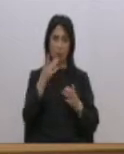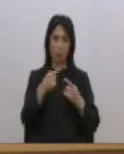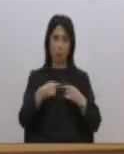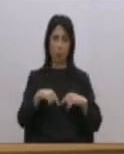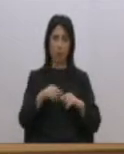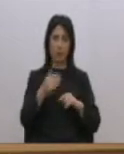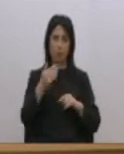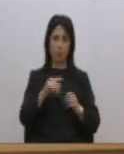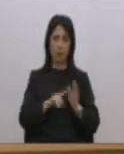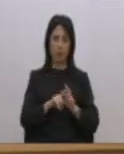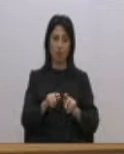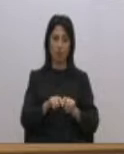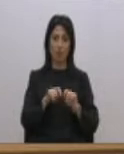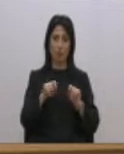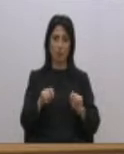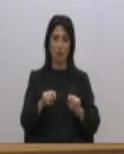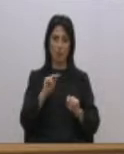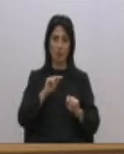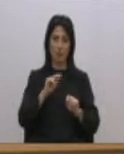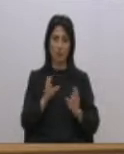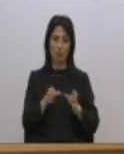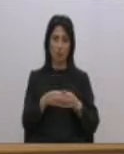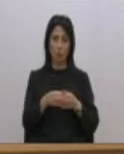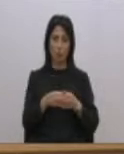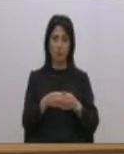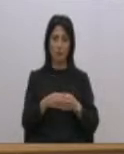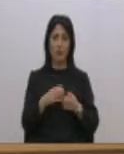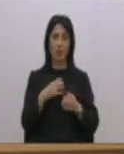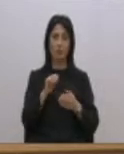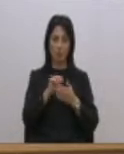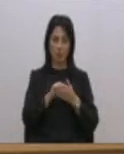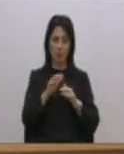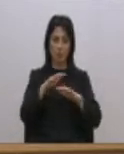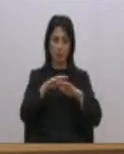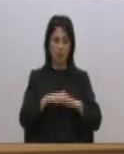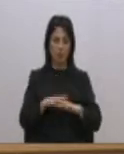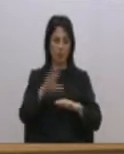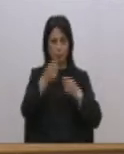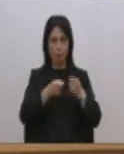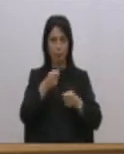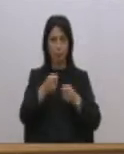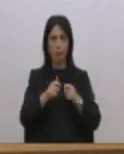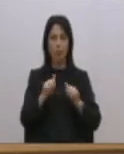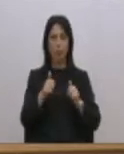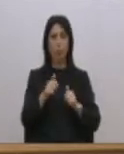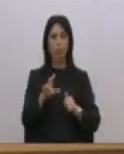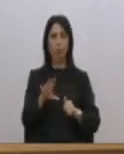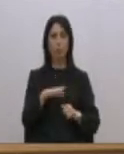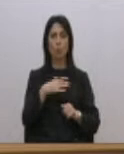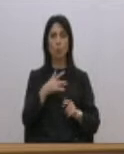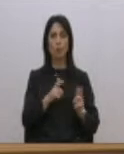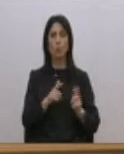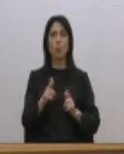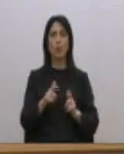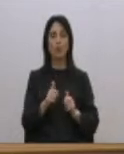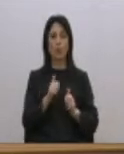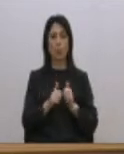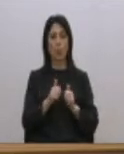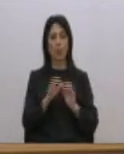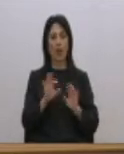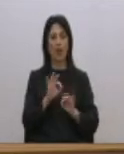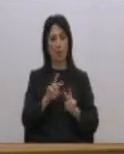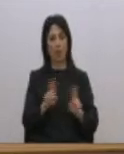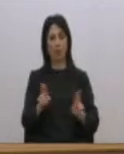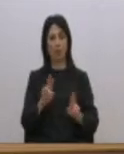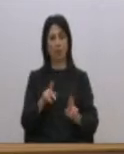komitetis mier šeknilma, samușao džgukma, sapuzuliana da amușao aje sakitri izda. Vom zades hoveli kanon